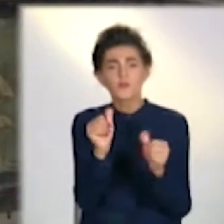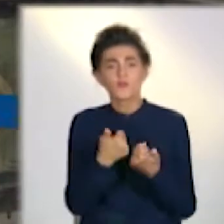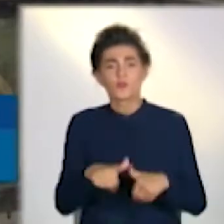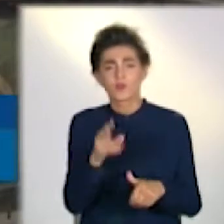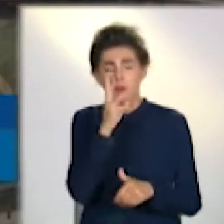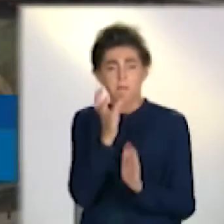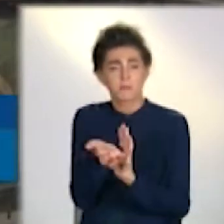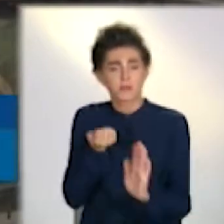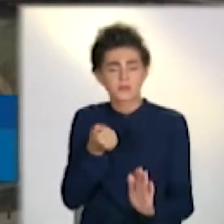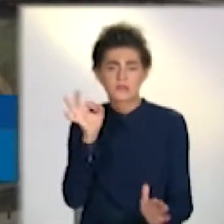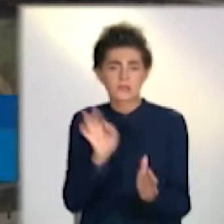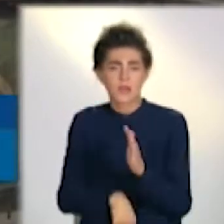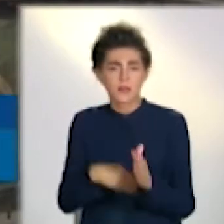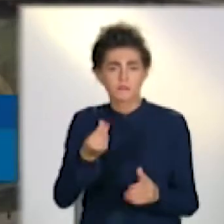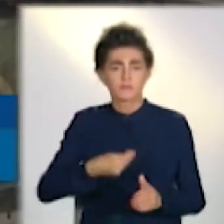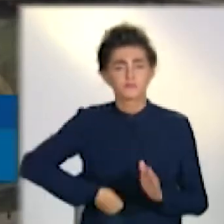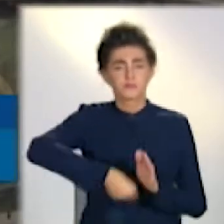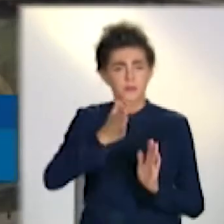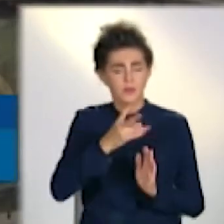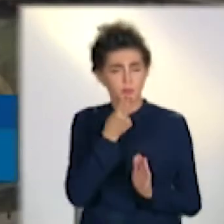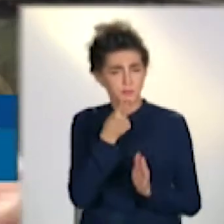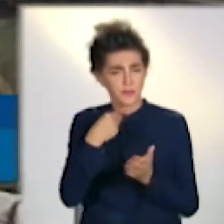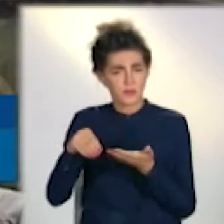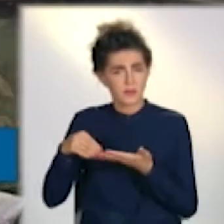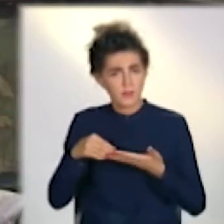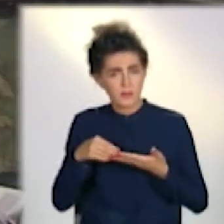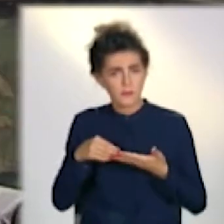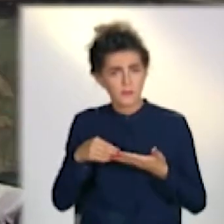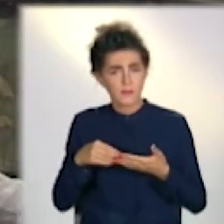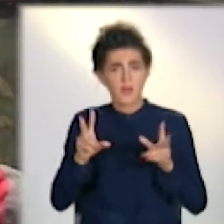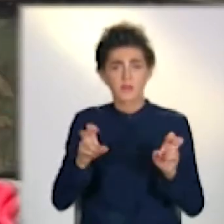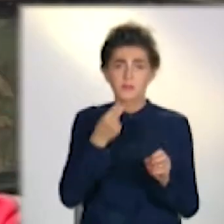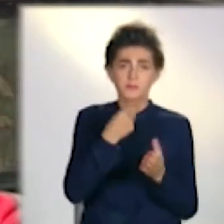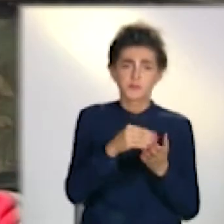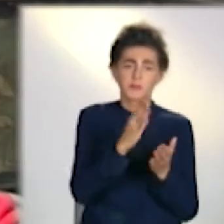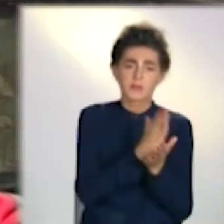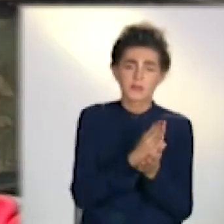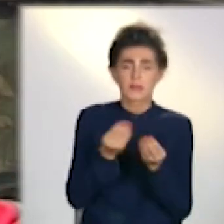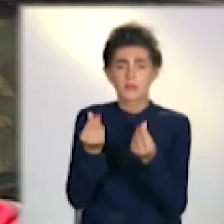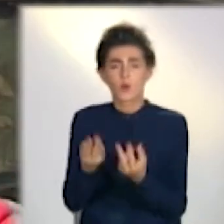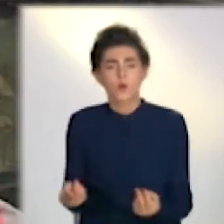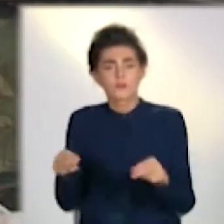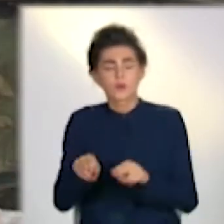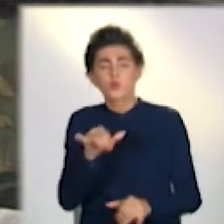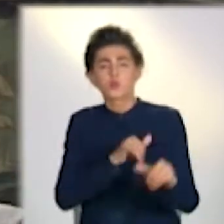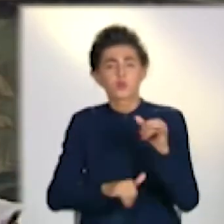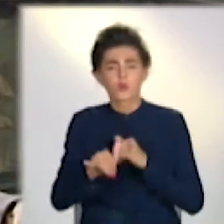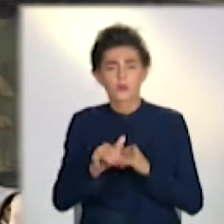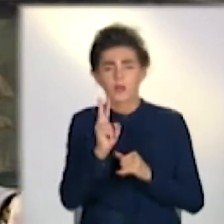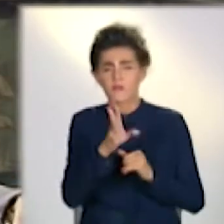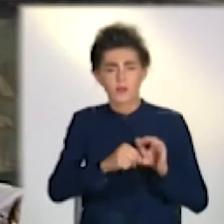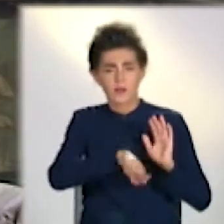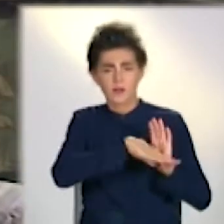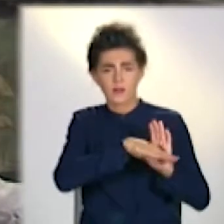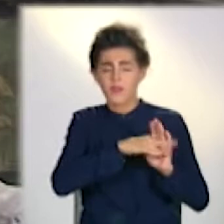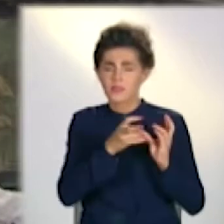получить зарплату и сразу потратить ее на холодильник. А здесь и холодильник уже забит, и деньги еще остаются, куда же их деть? На квартиру, конечно, не